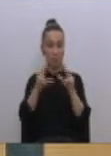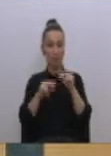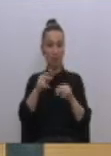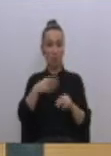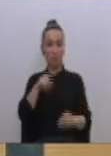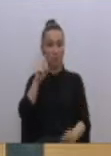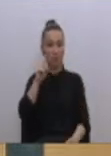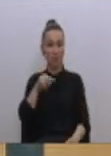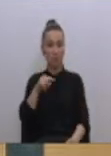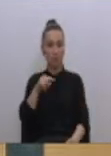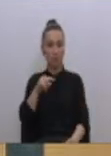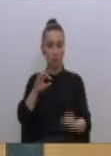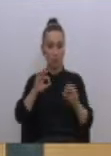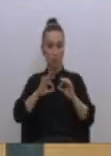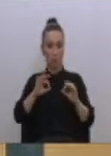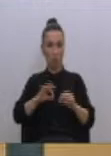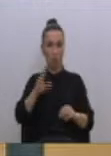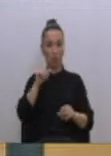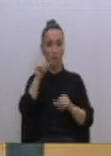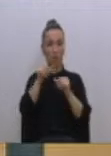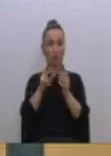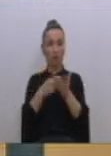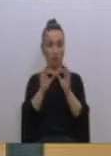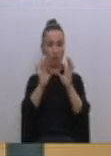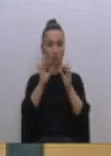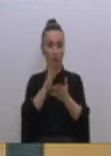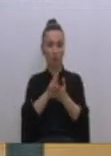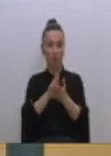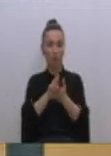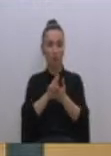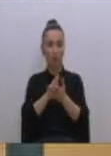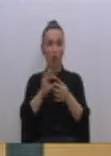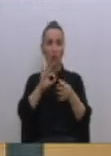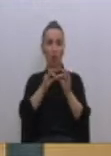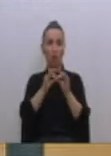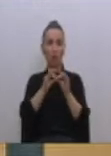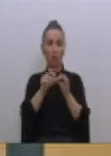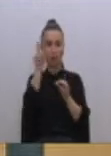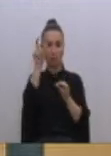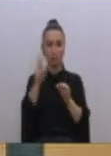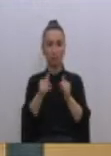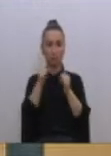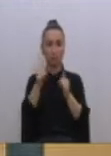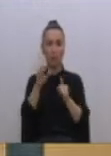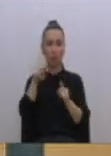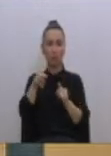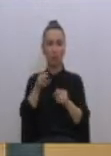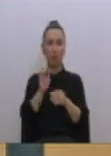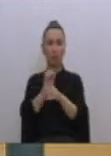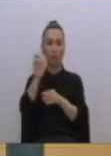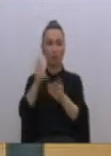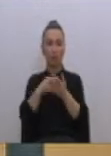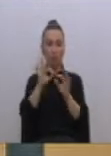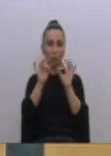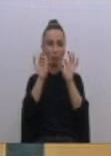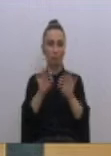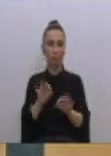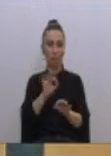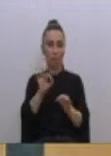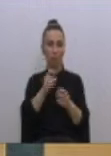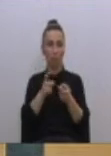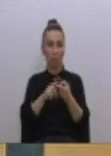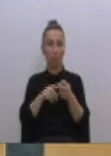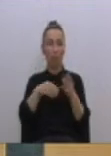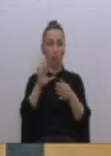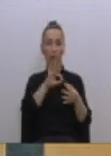ვიცი, გენ პროკურორი ოდესაც წლიურ ანგარიშს წარადგენს კონკრეტულ თავს უძღვნის აუდიტის მიერ გადაგზავნილ ანგარიშებთან დაკავშირებით და